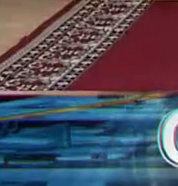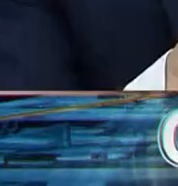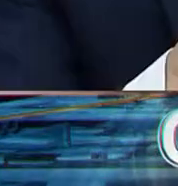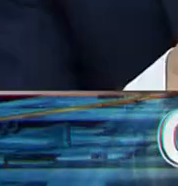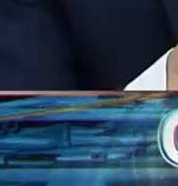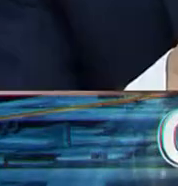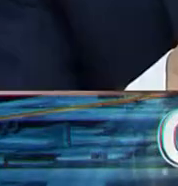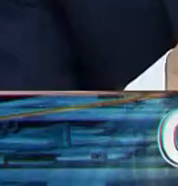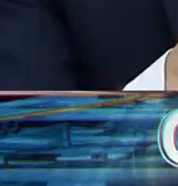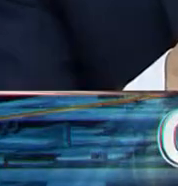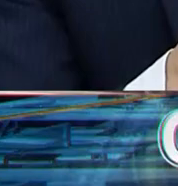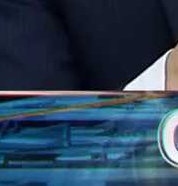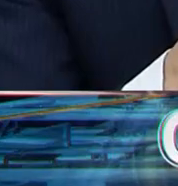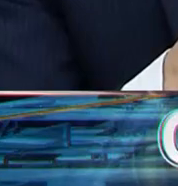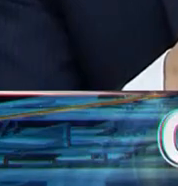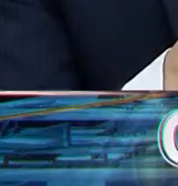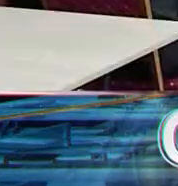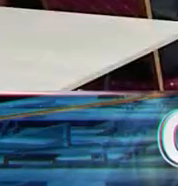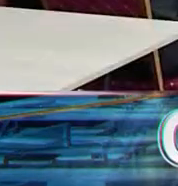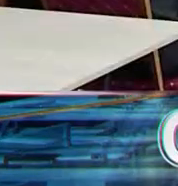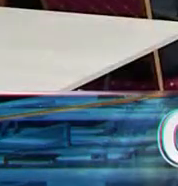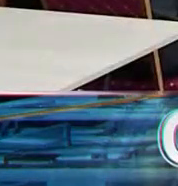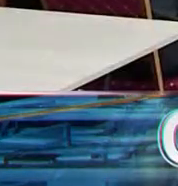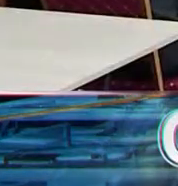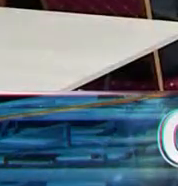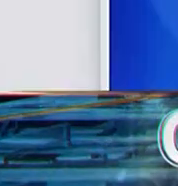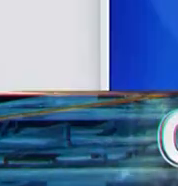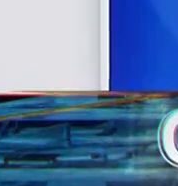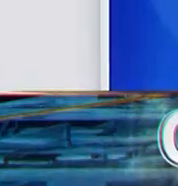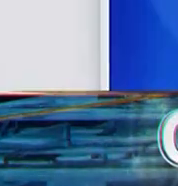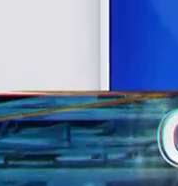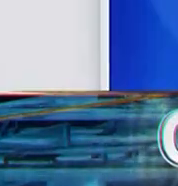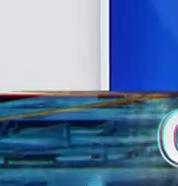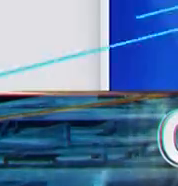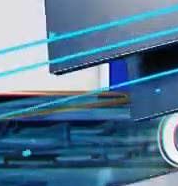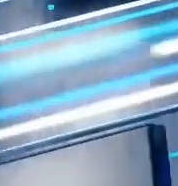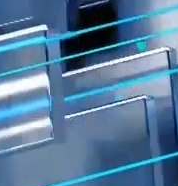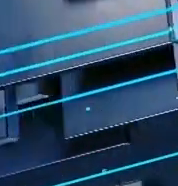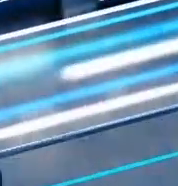Тәуелсіздіктің 30 жылдығына 30 кітап. Ұлттық академиялық кітапхана игі бастама көтерді.